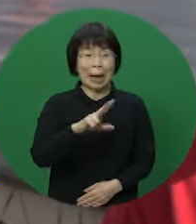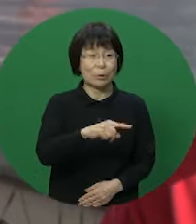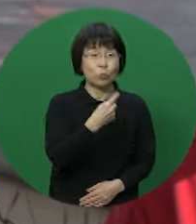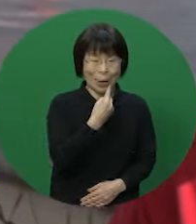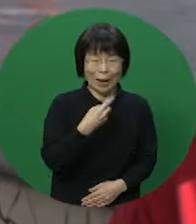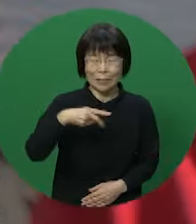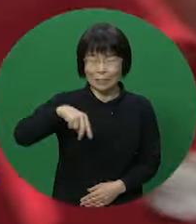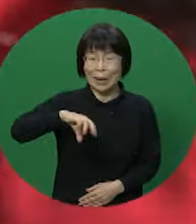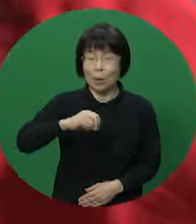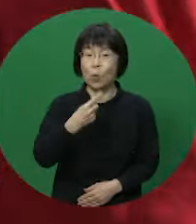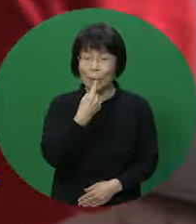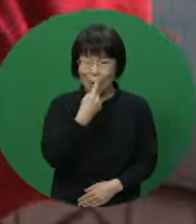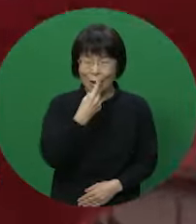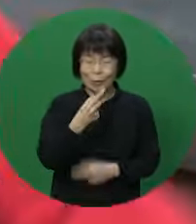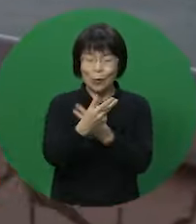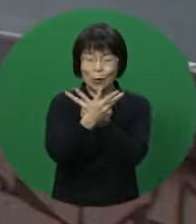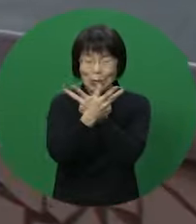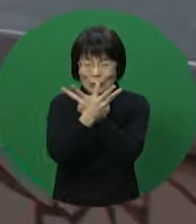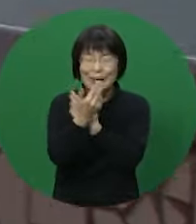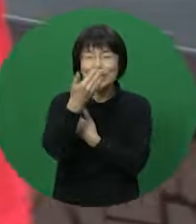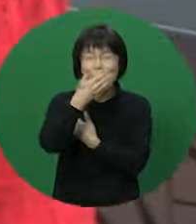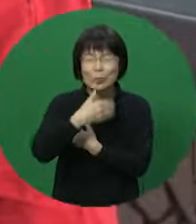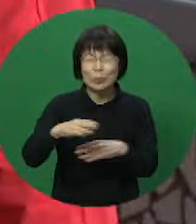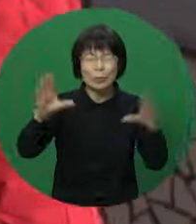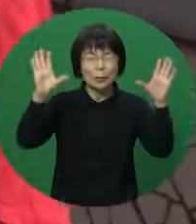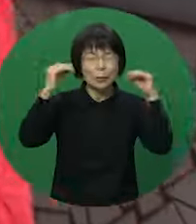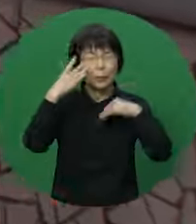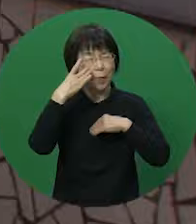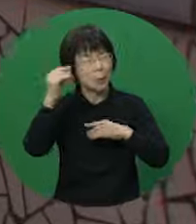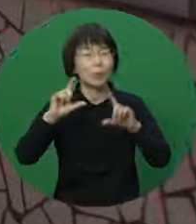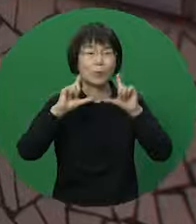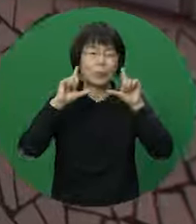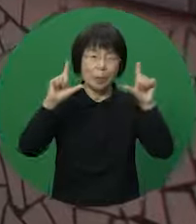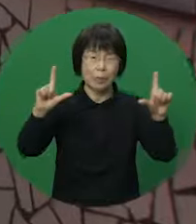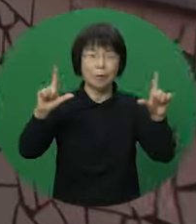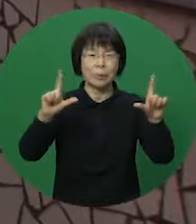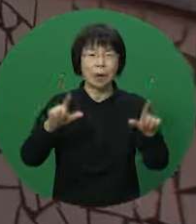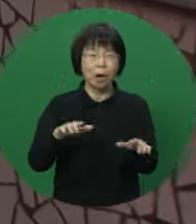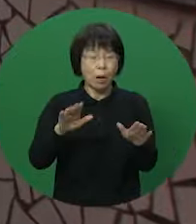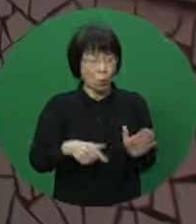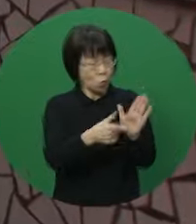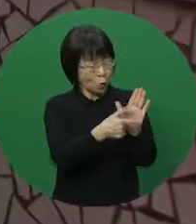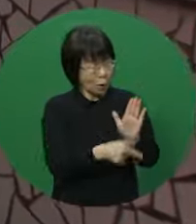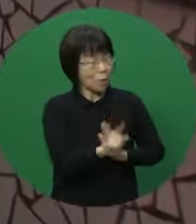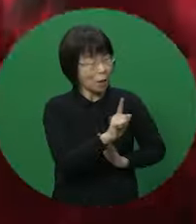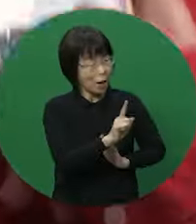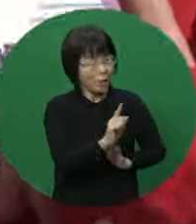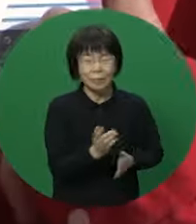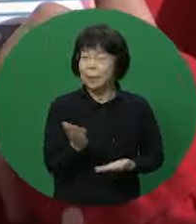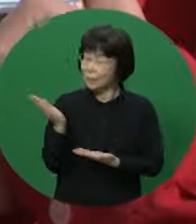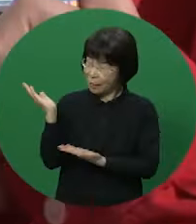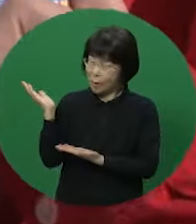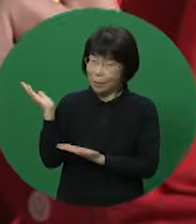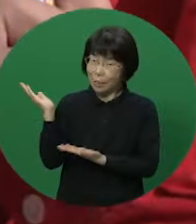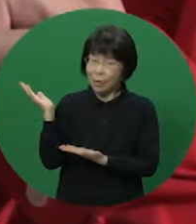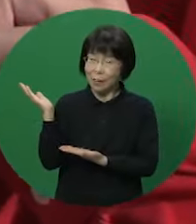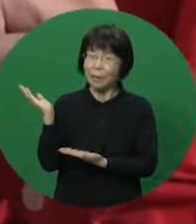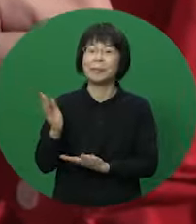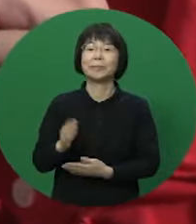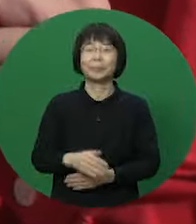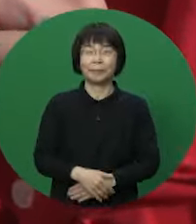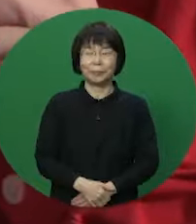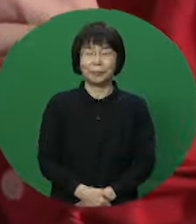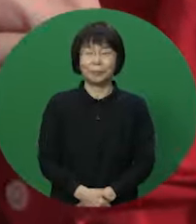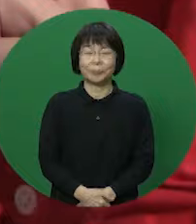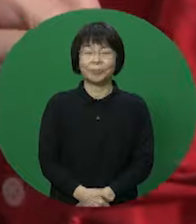北九州見つけ人の春です。 畑野奈央です。 この番組では北九州の情報や魅力をお届けしていきます。奈央ちゃん、今日は じゃん、人にも環